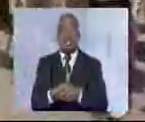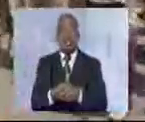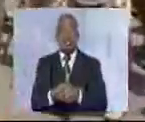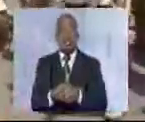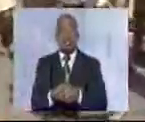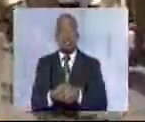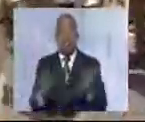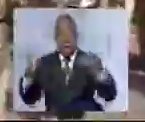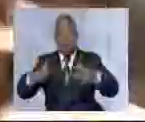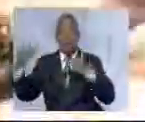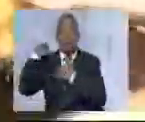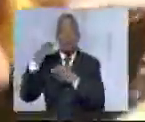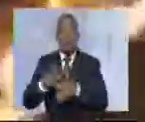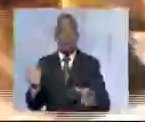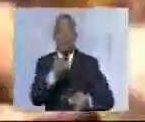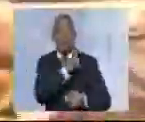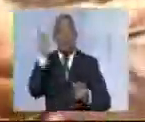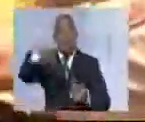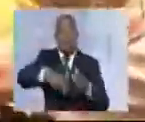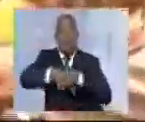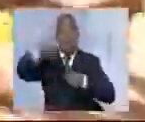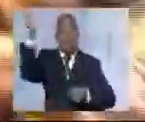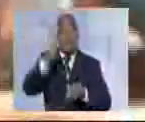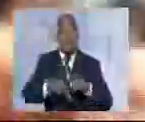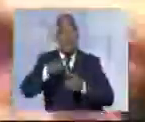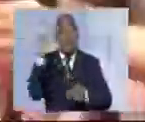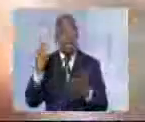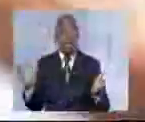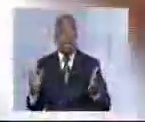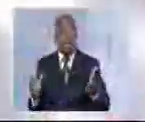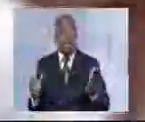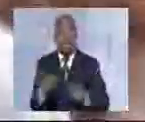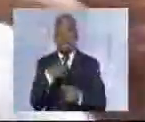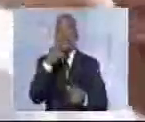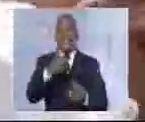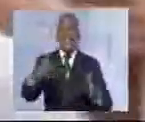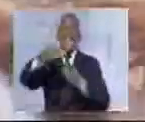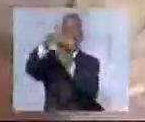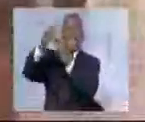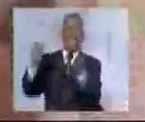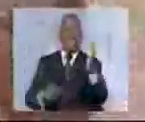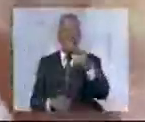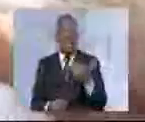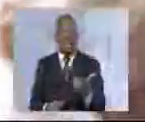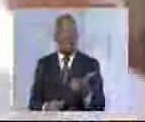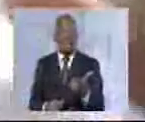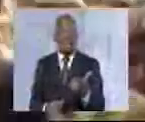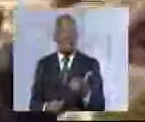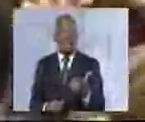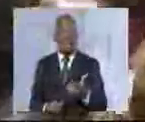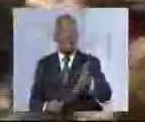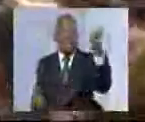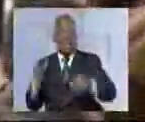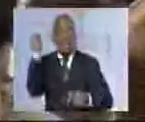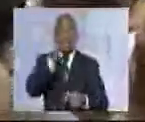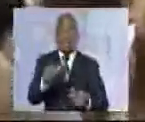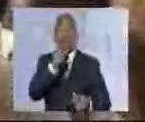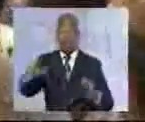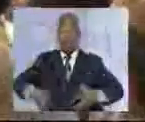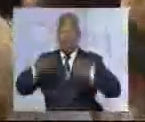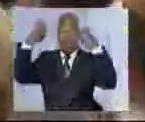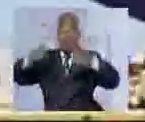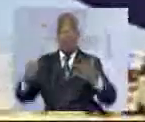démission, mais un mea culpa de la police, qui dit avoir suspendu les fautifs. Insuffisant, il faut les inculper, répondent les manifestants.